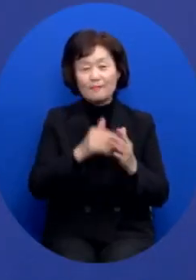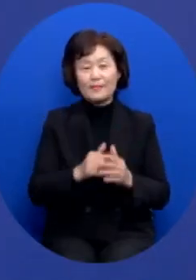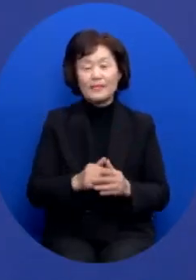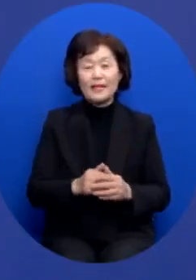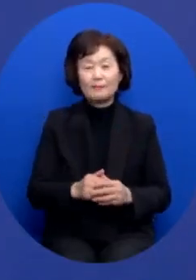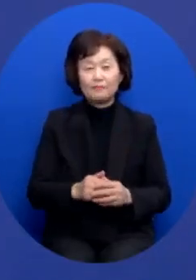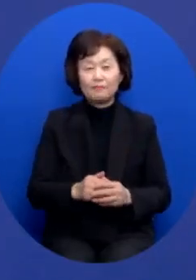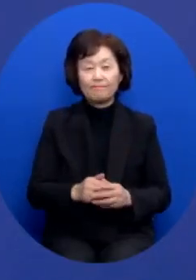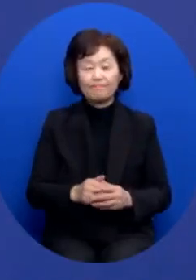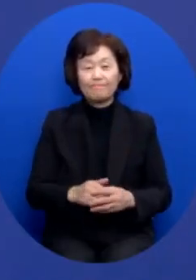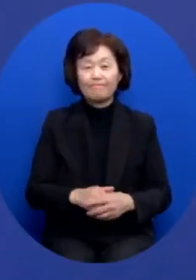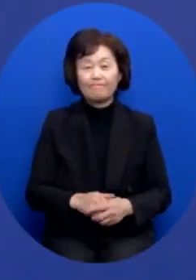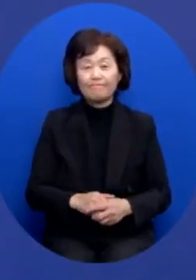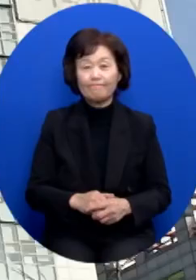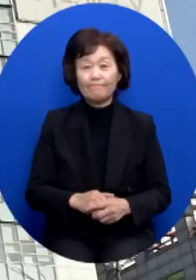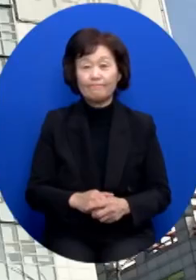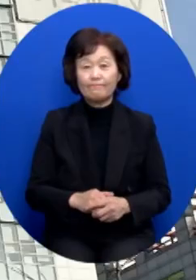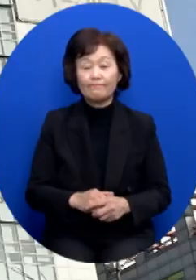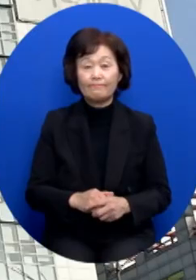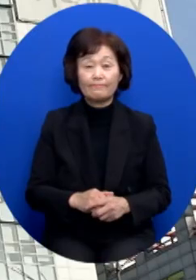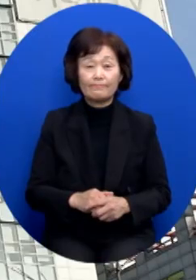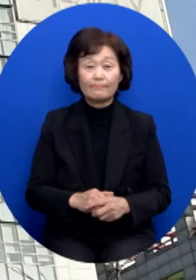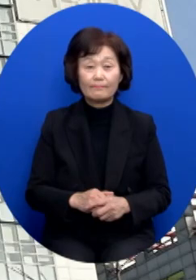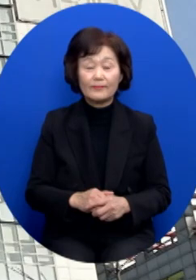오늘의 주요 단신입니다.